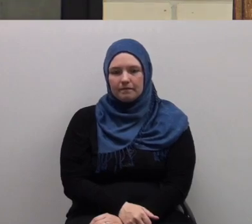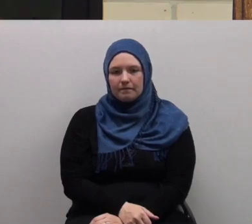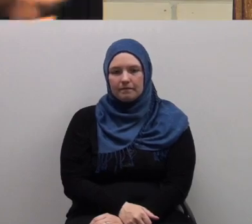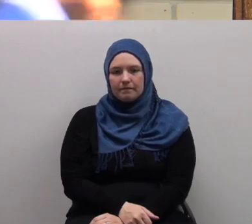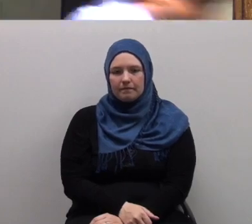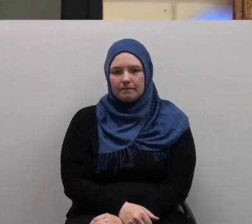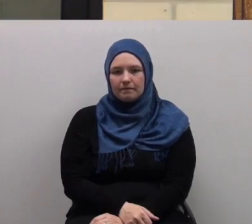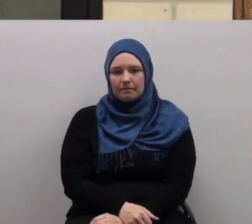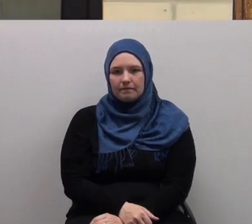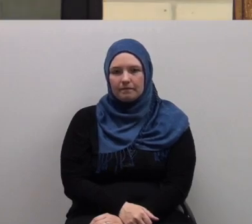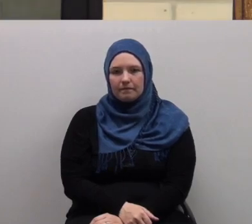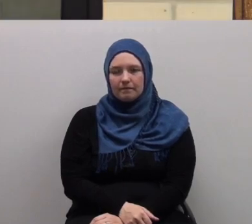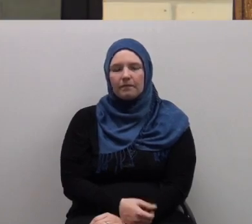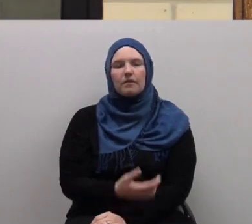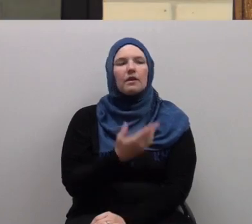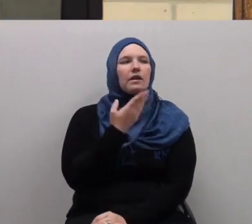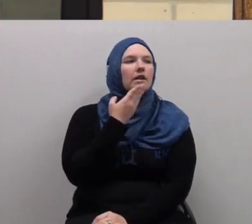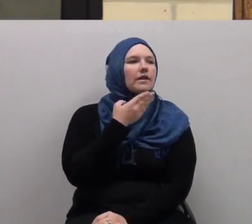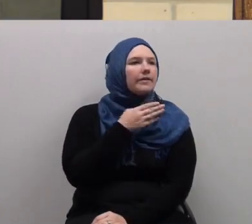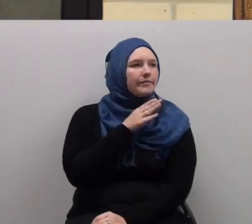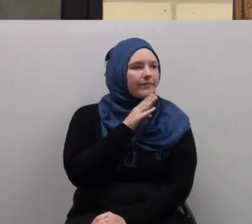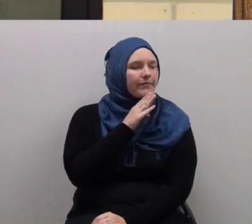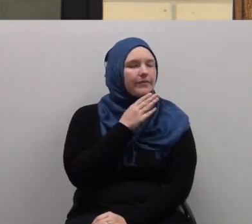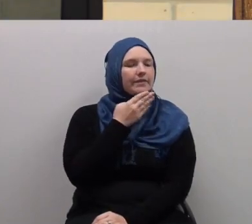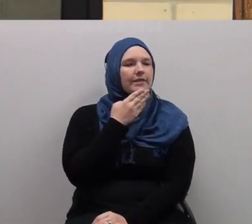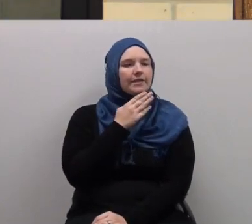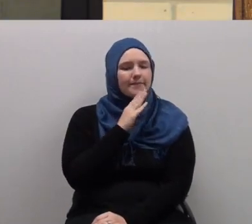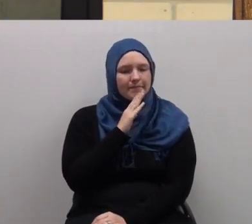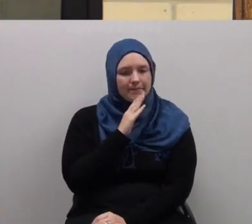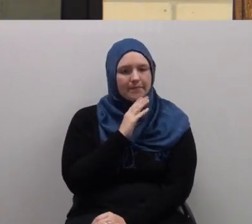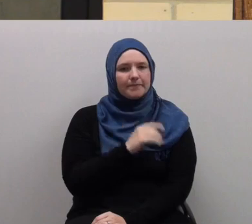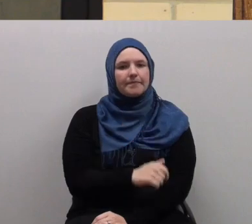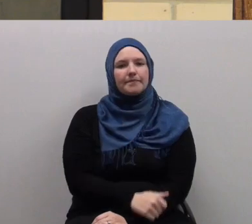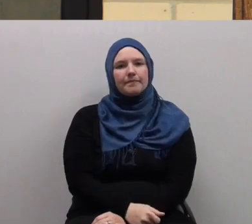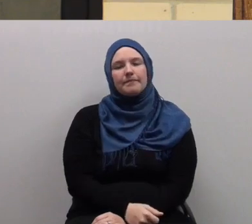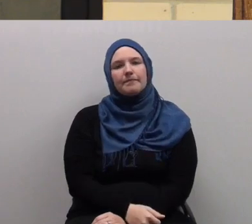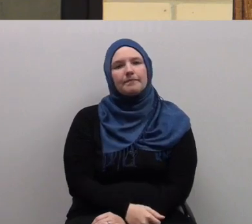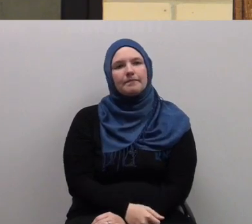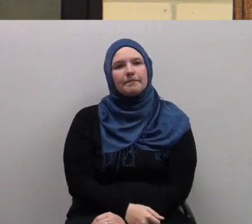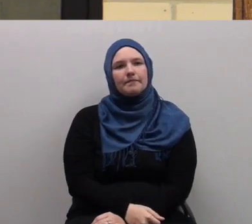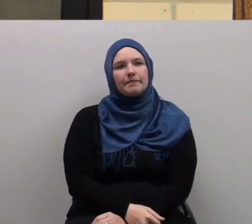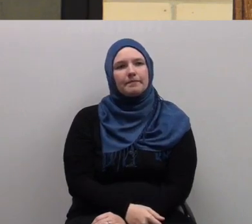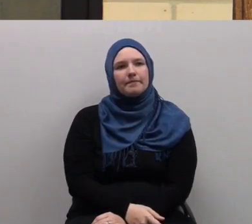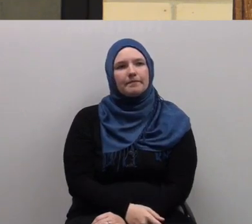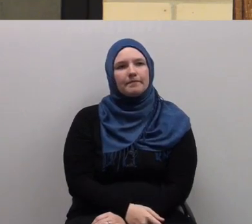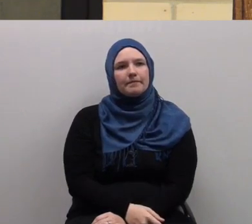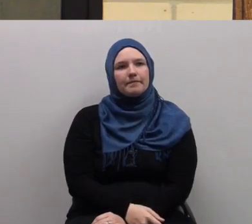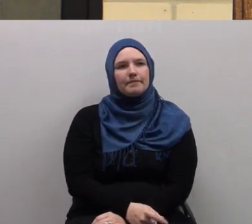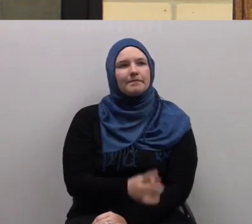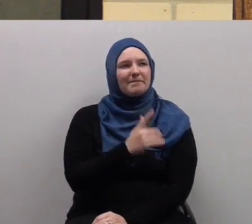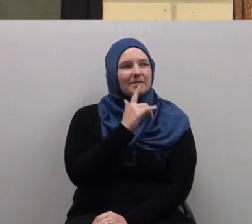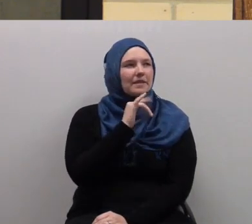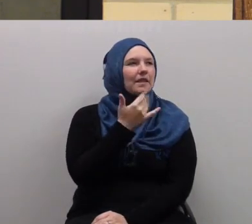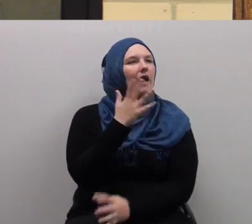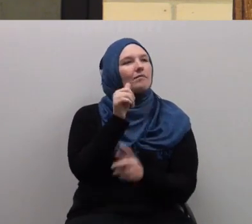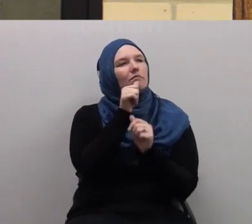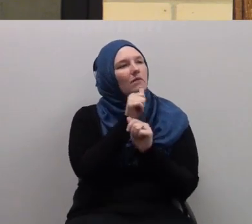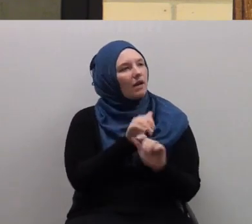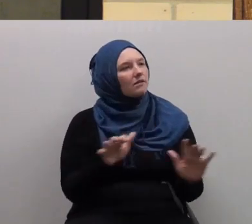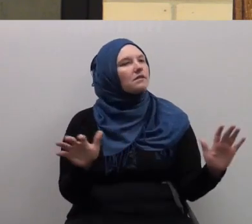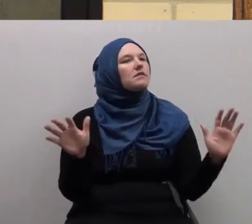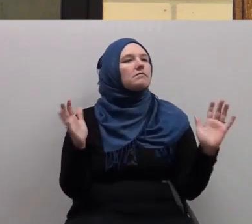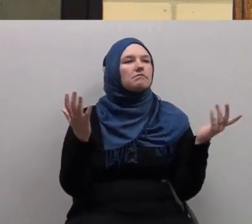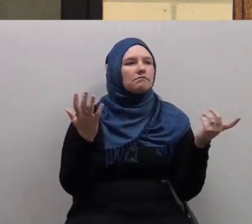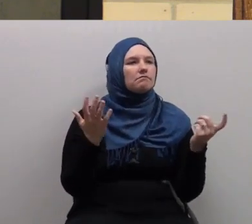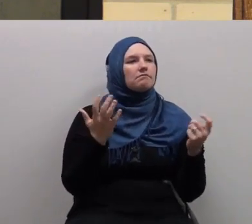الحمد لله وكفى والصلاة والسلام على عباده الذين اصطفى وأشهد أن لا إله إلا الله وحده لا شريك له